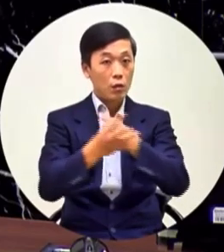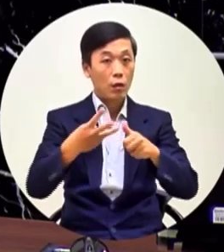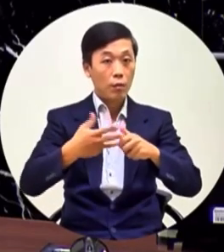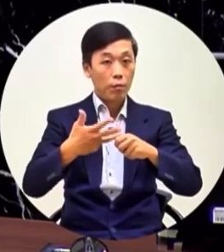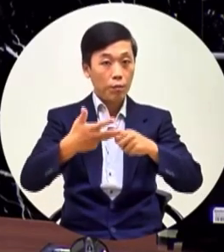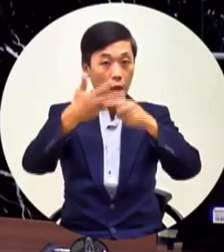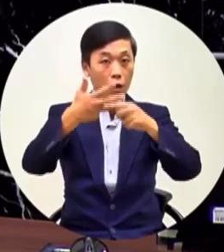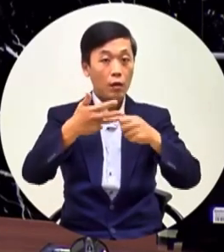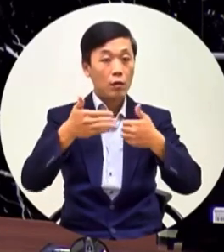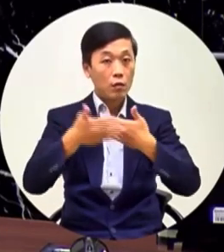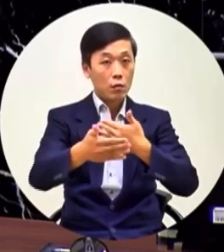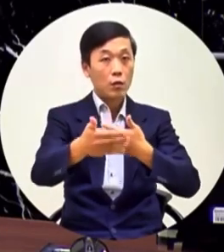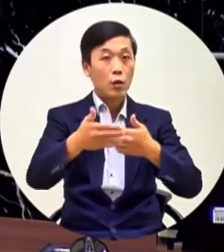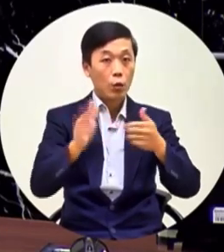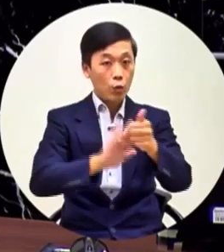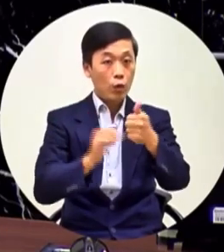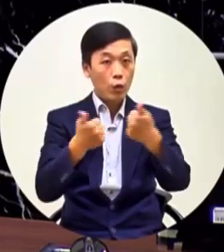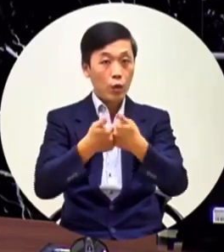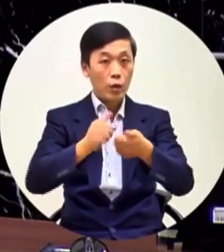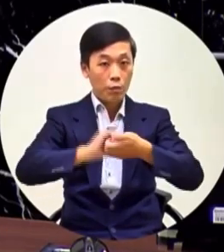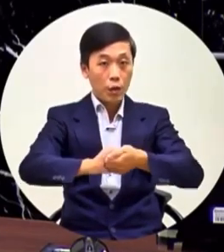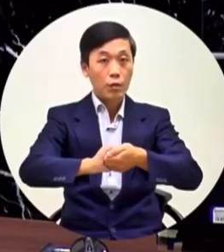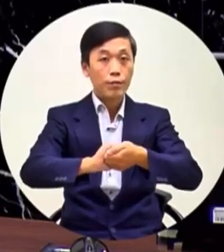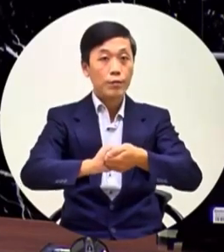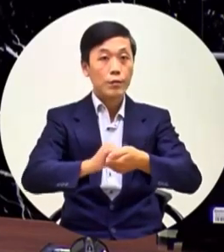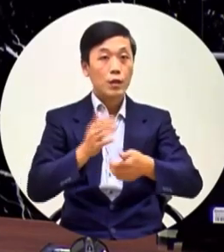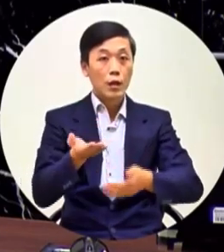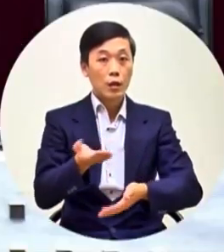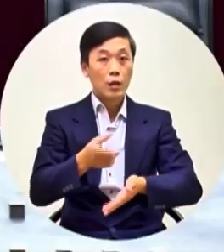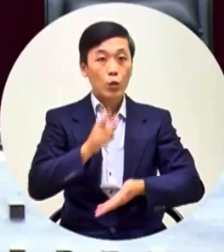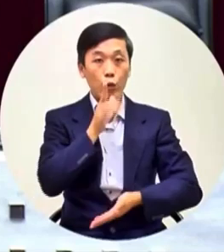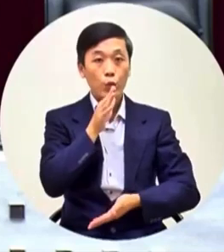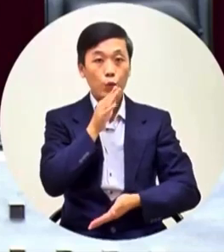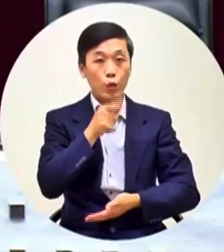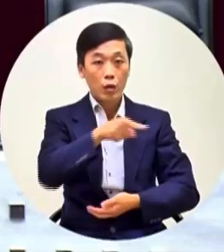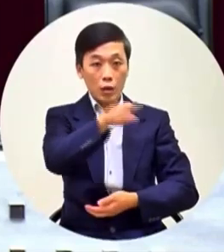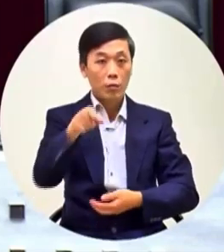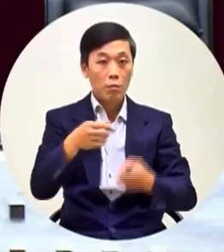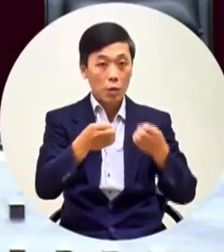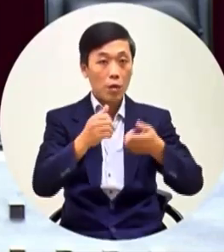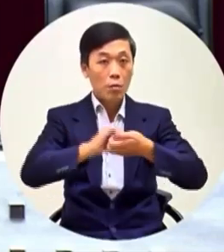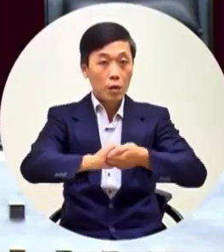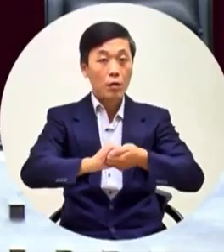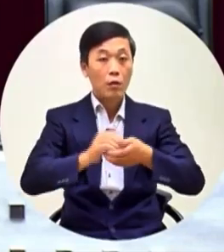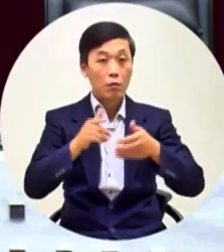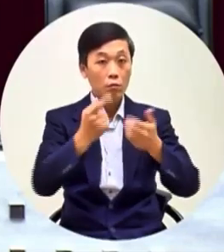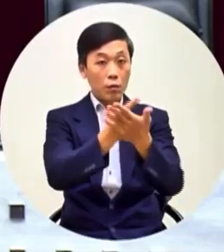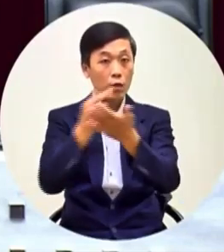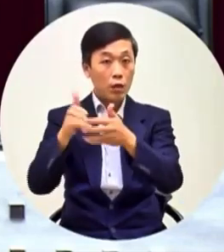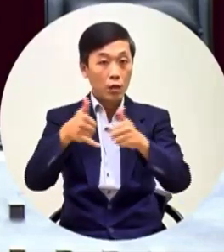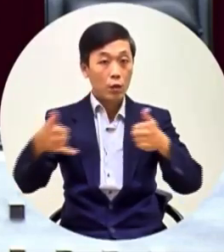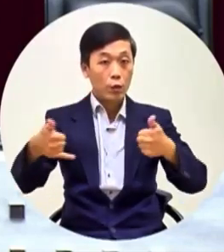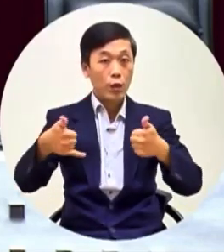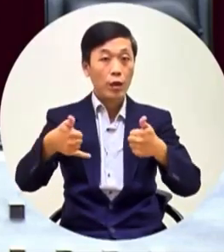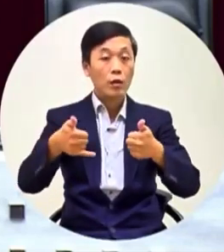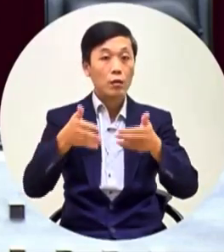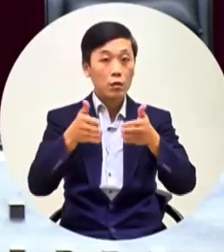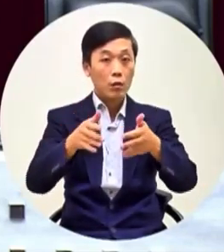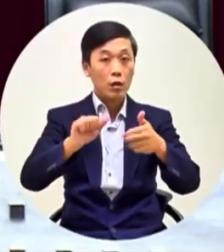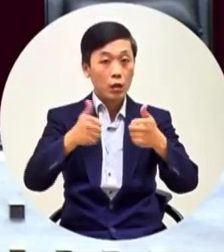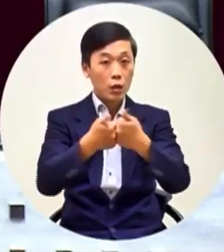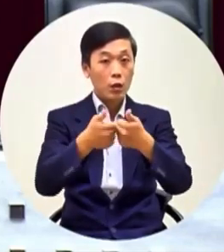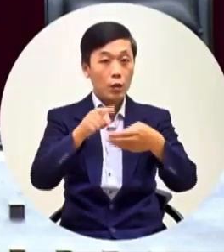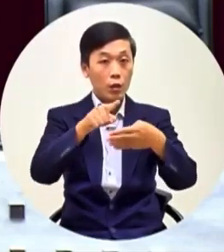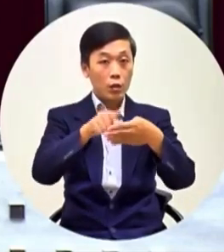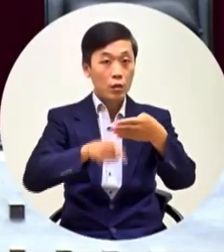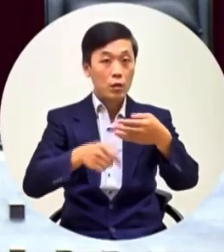会会议审定。以上，请审议。 各位同仁，针对我们议事组所朗读的议事日程表